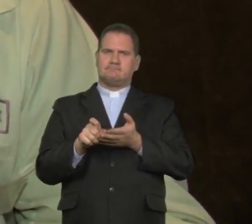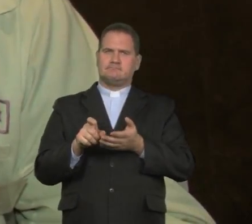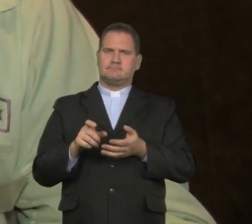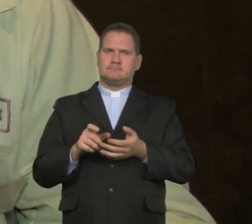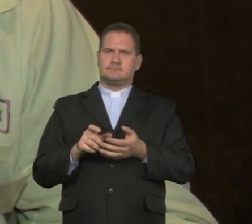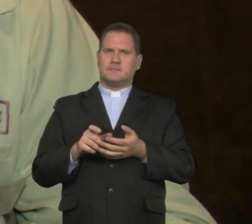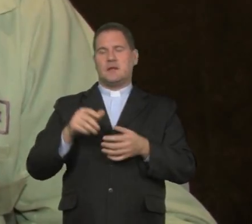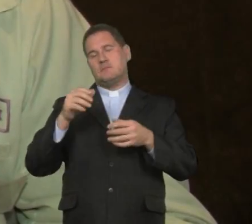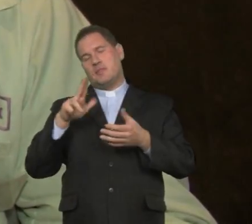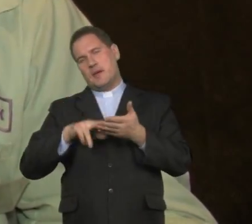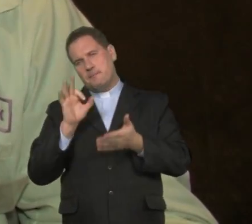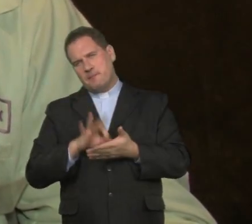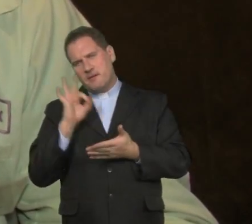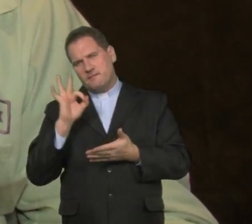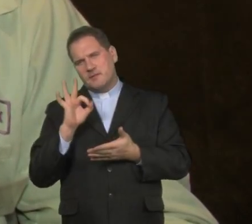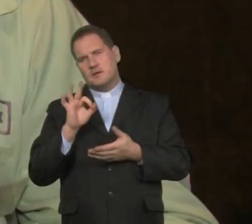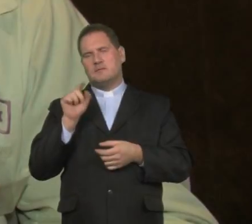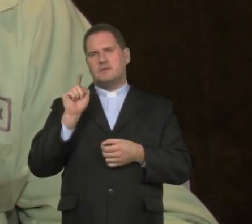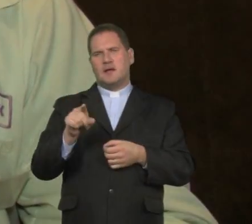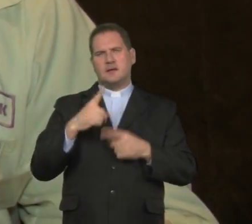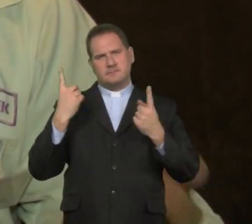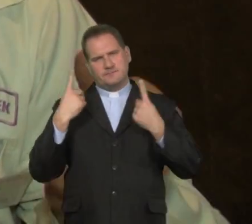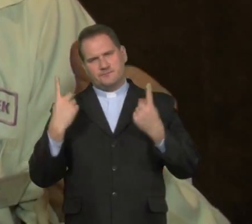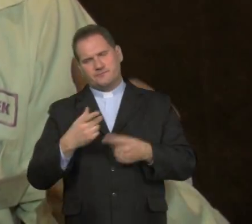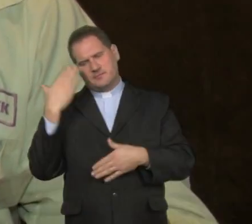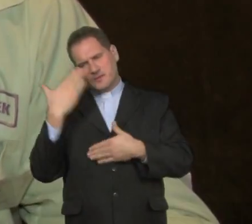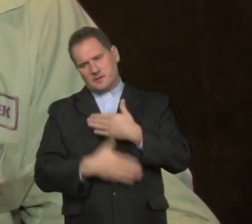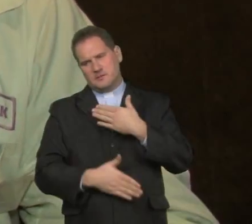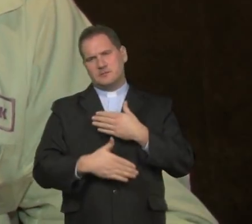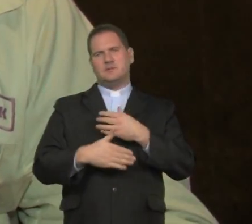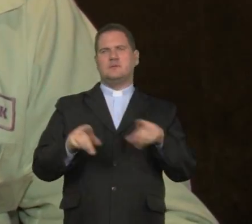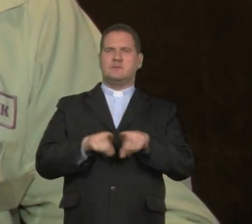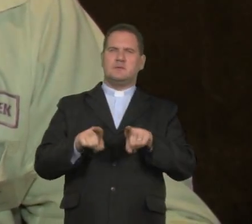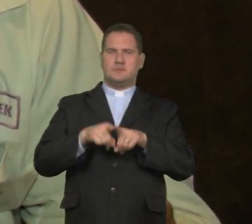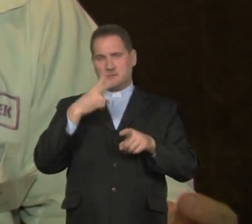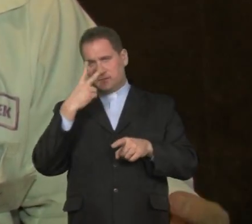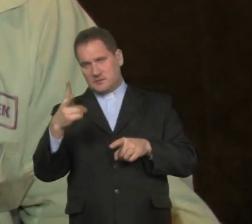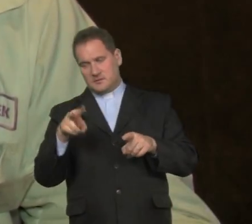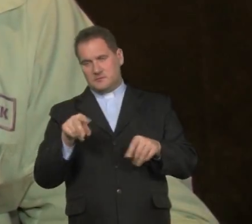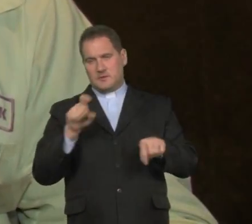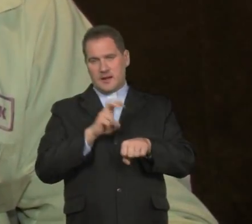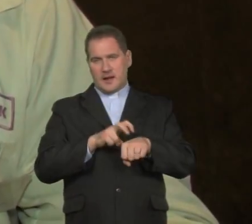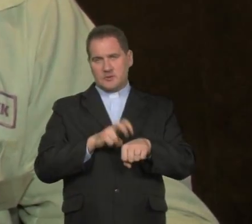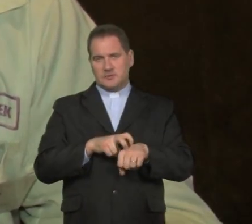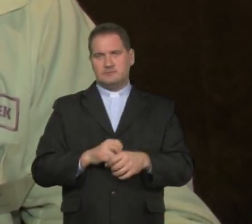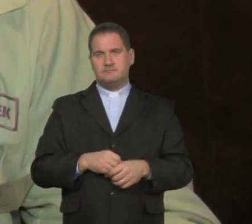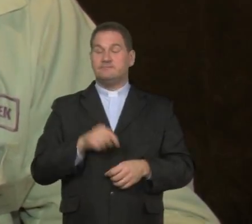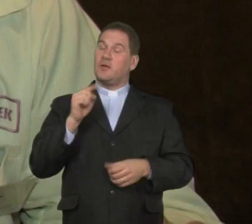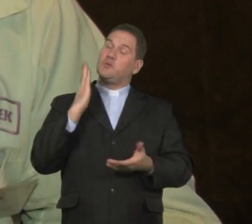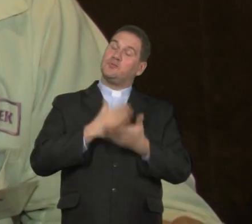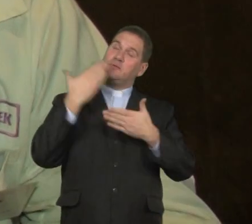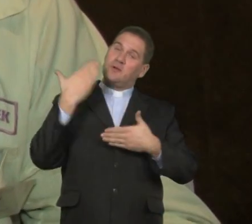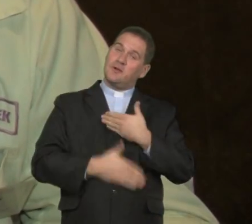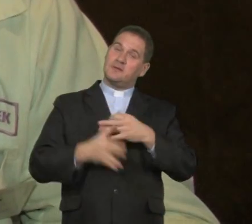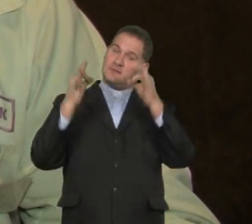szponach są bakterie, dochodzi do zakażenia i na pewno taki przypadek zakończy